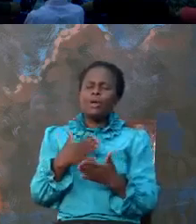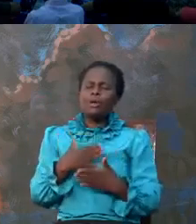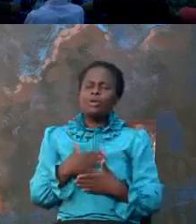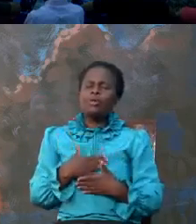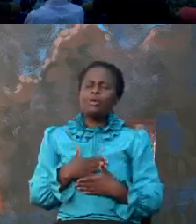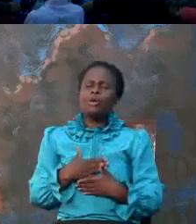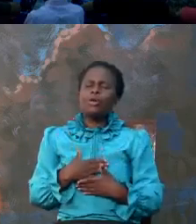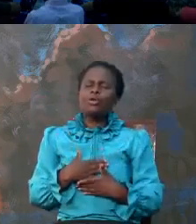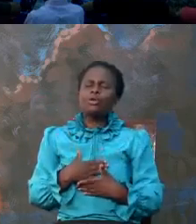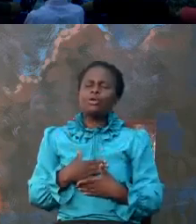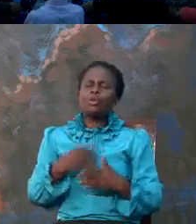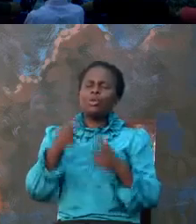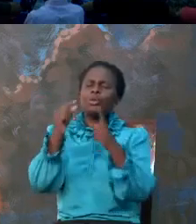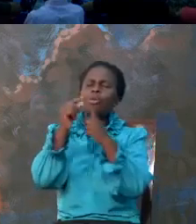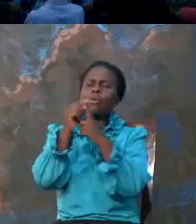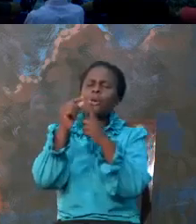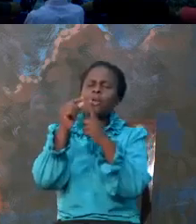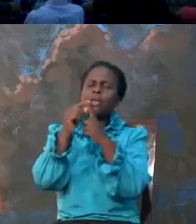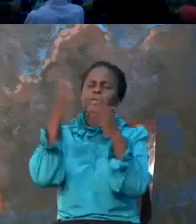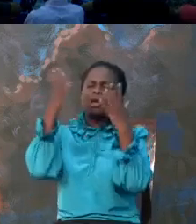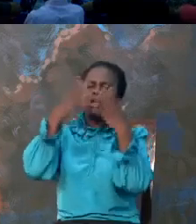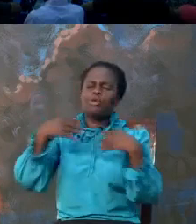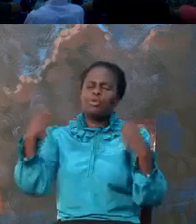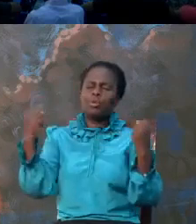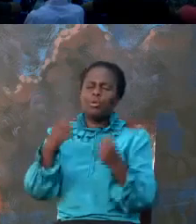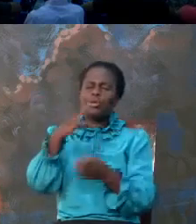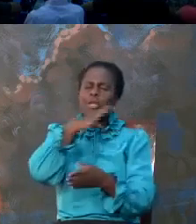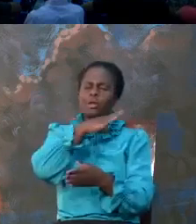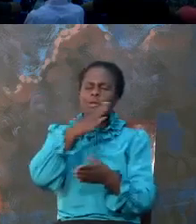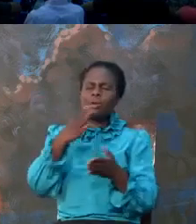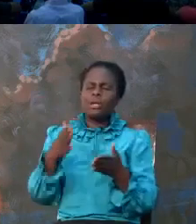Tunakushukuru kwa ajili ya maneno yanayotuponya jioni ya leo.